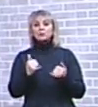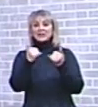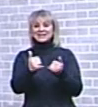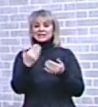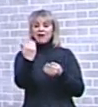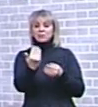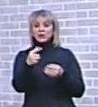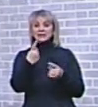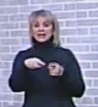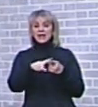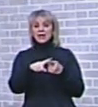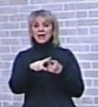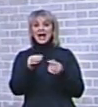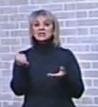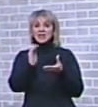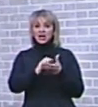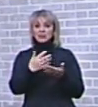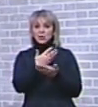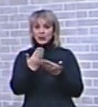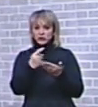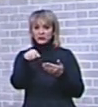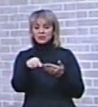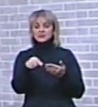Предоставляем вам для ознакомления.